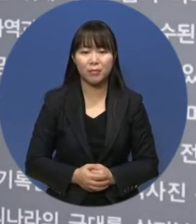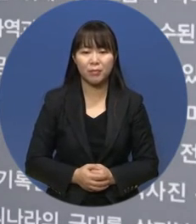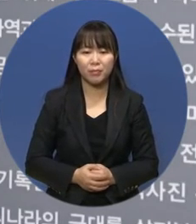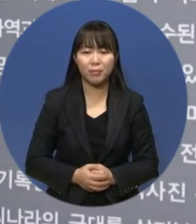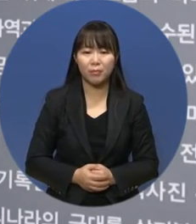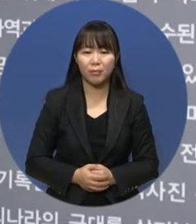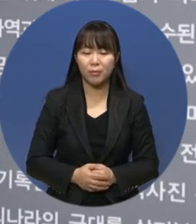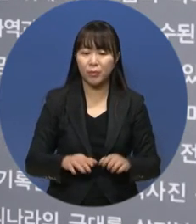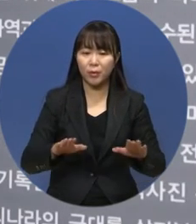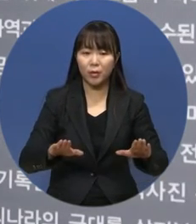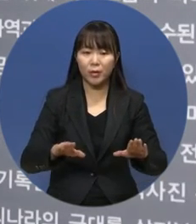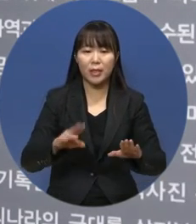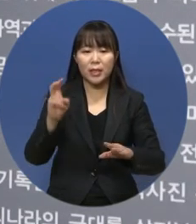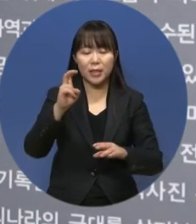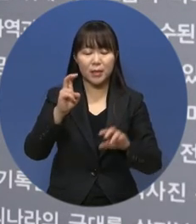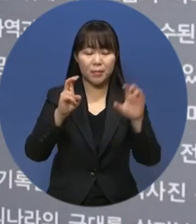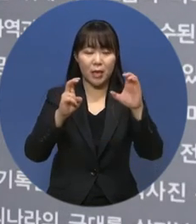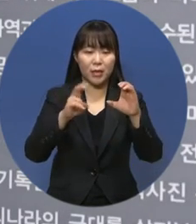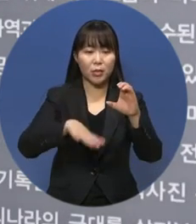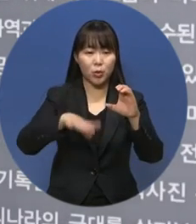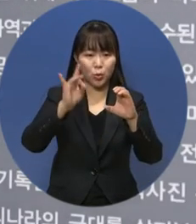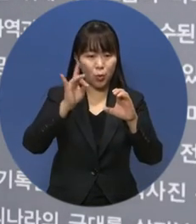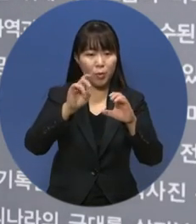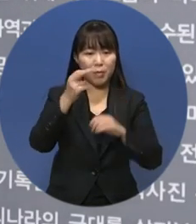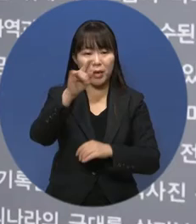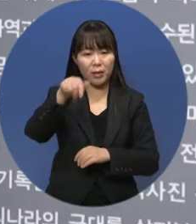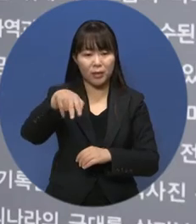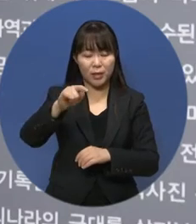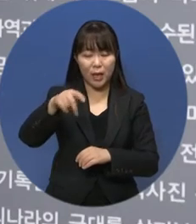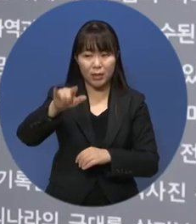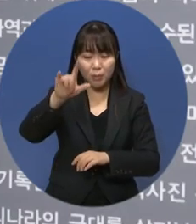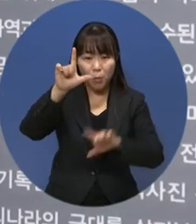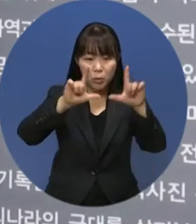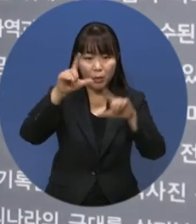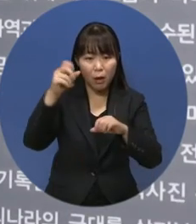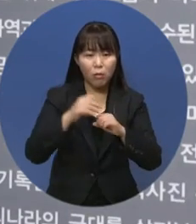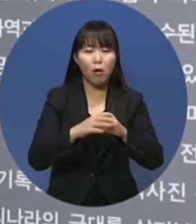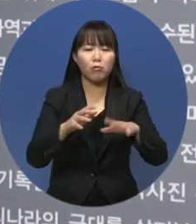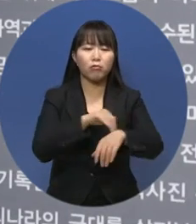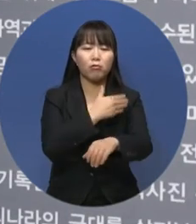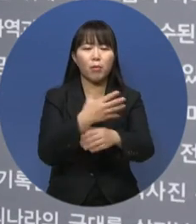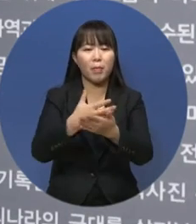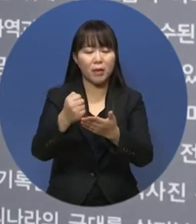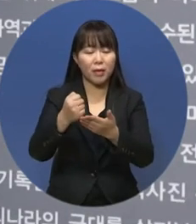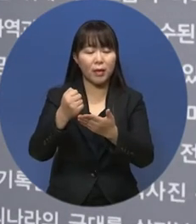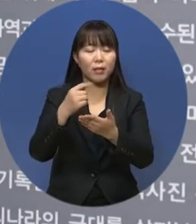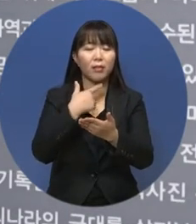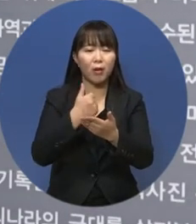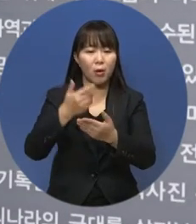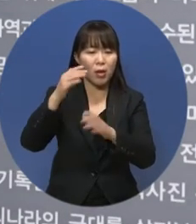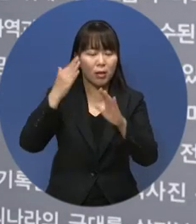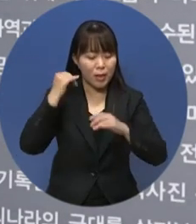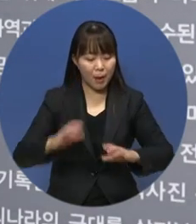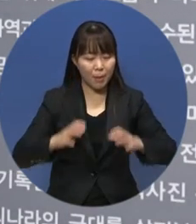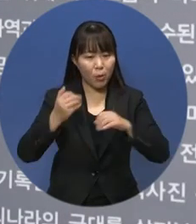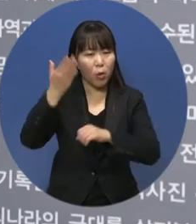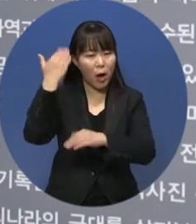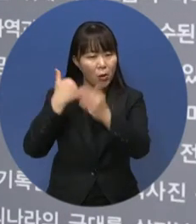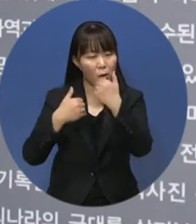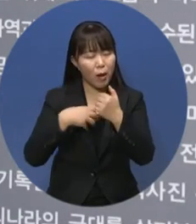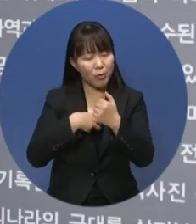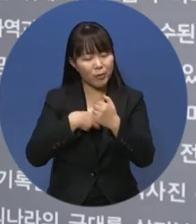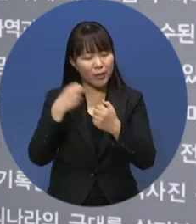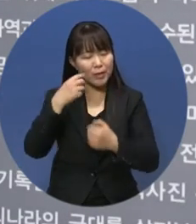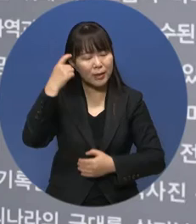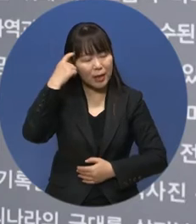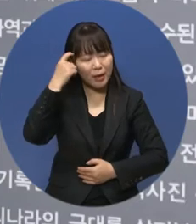전시와 는 20세기 초 미륵사지 의 모습을 통해서 9 건의 상실했던 대한민국 과거의 아픔을 되새기는 시간을